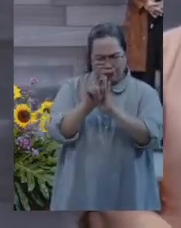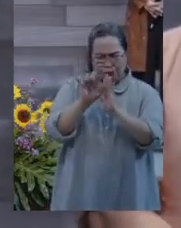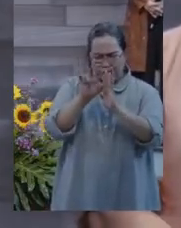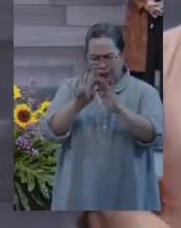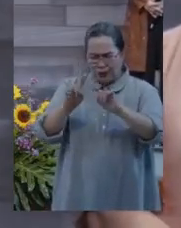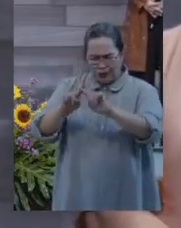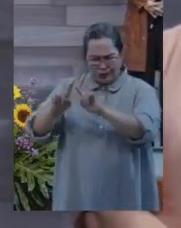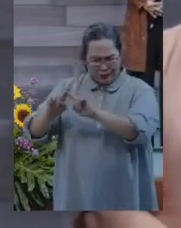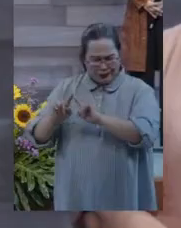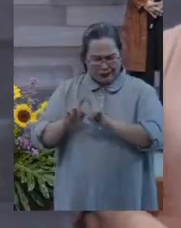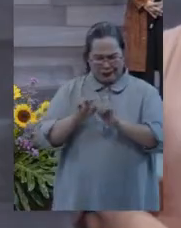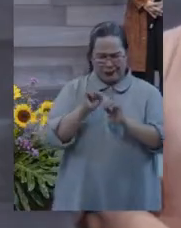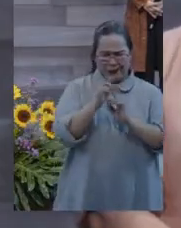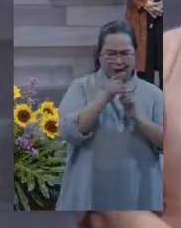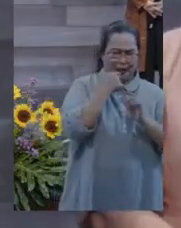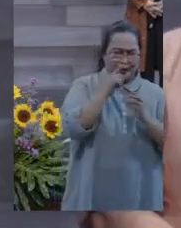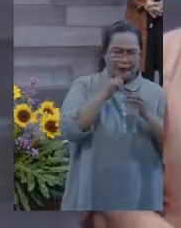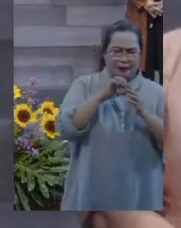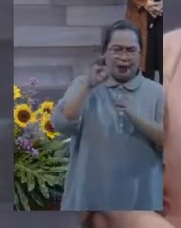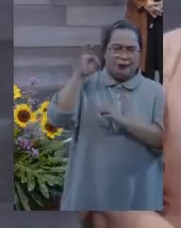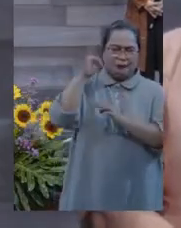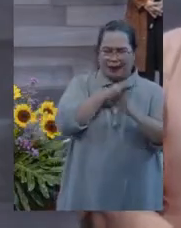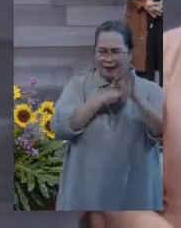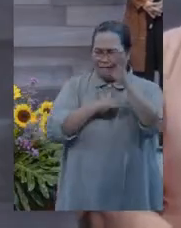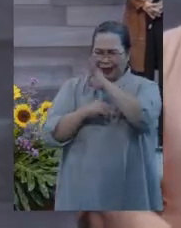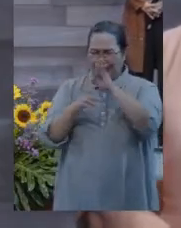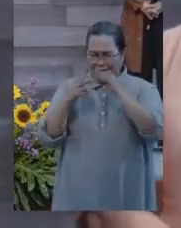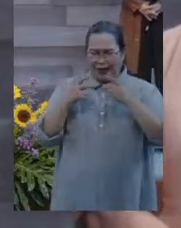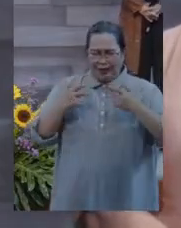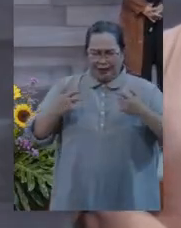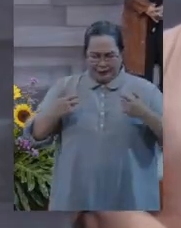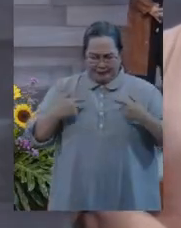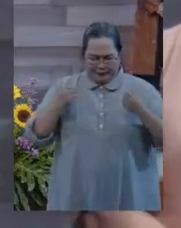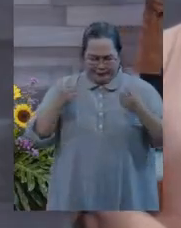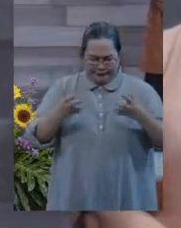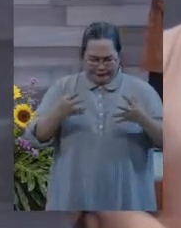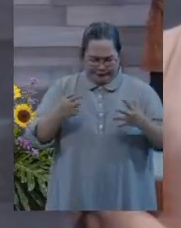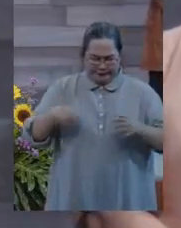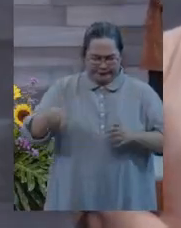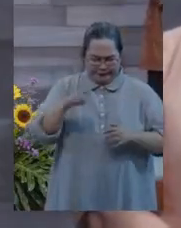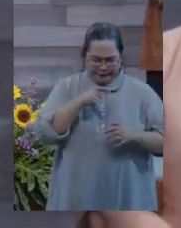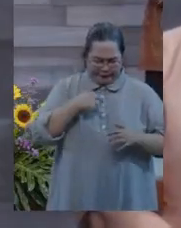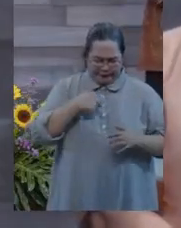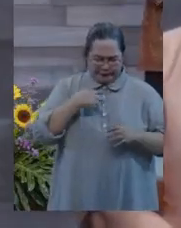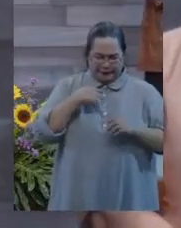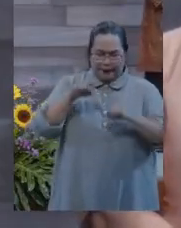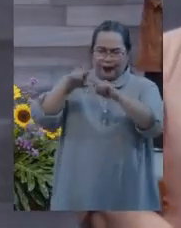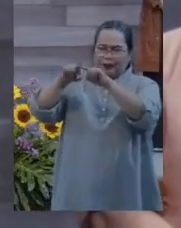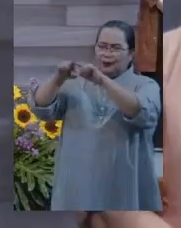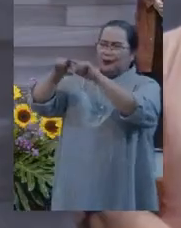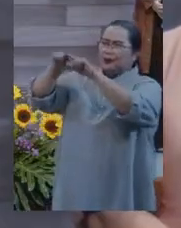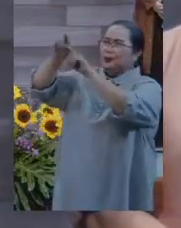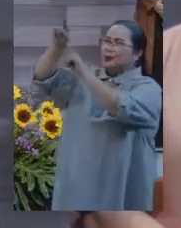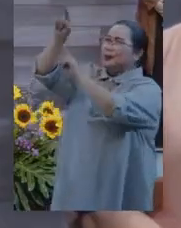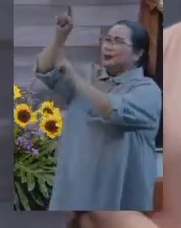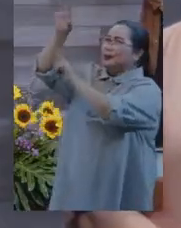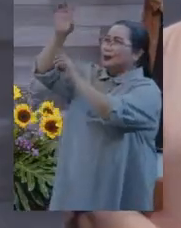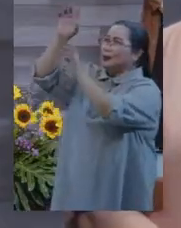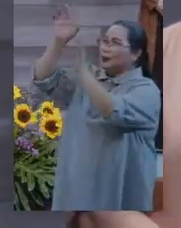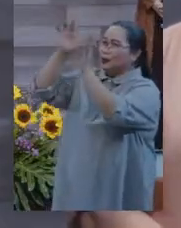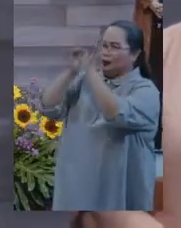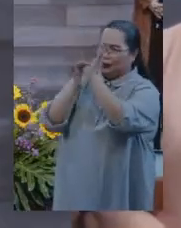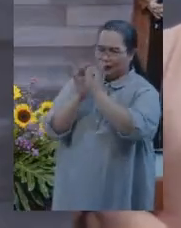kabulaanan, Panginoon, patungkol sa iyo. Nawa, Panginoon, kami ay laging sumandig sa iyong banal na